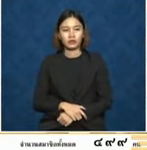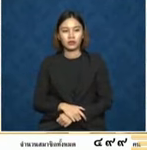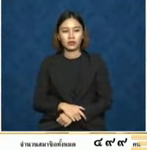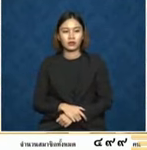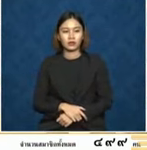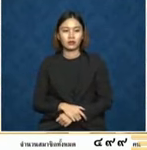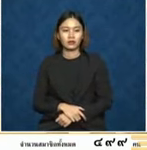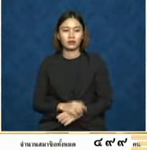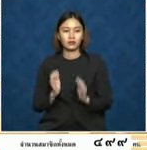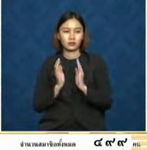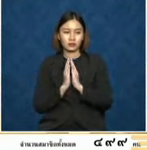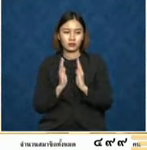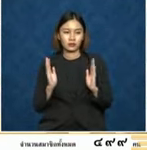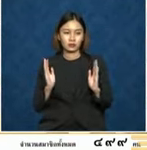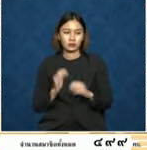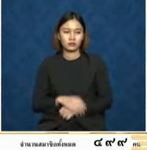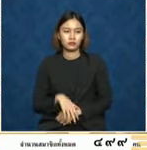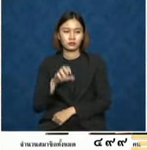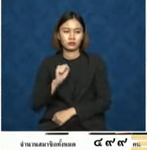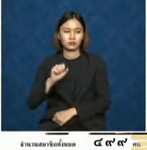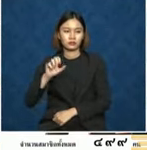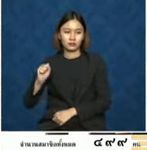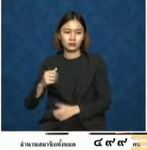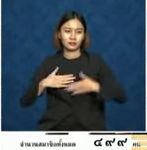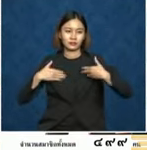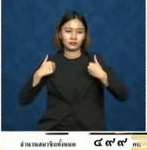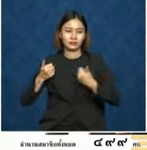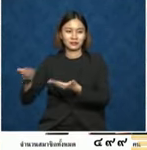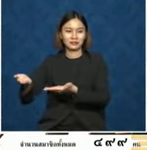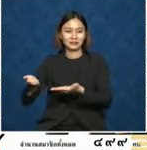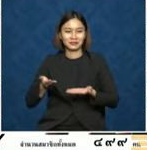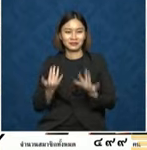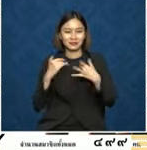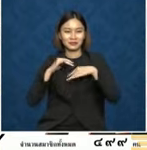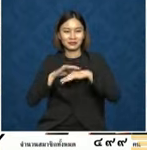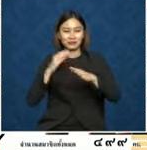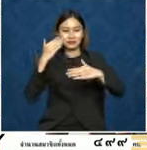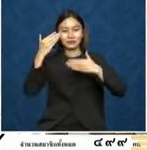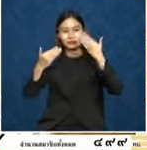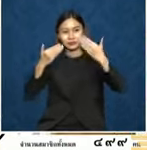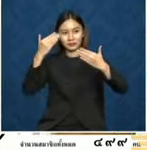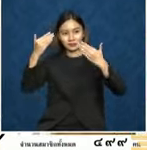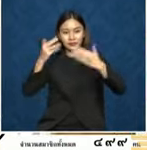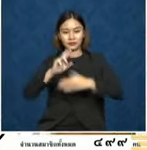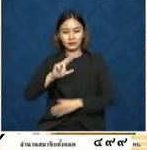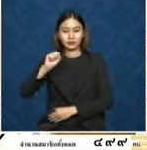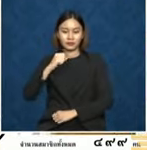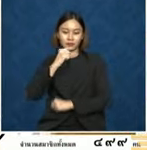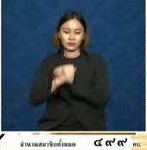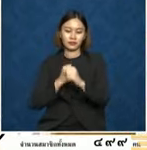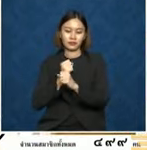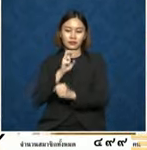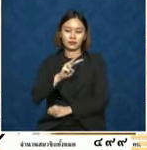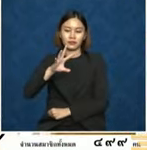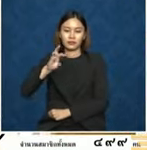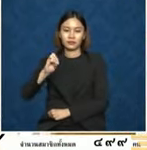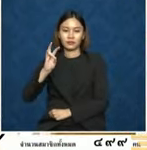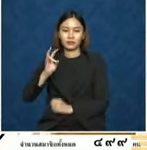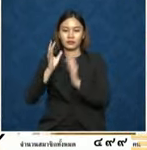ครับขอบคุณครับสภาผู้แทนราษฎรยินดีต้อนรับคณะผู้เข้าร่วมกิจกรรม School in Parliament นะครับประจำปี2567